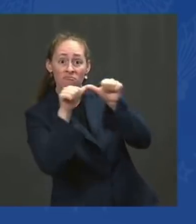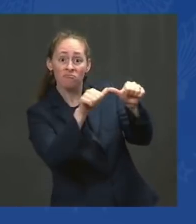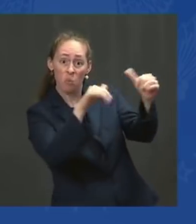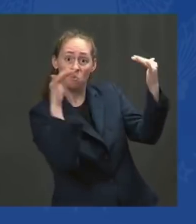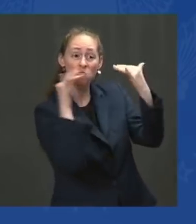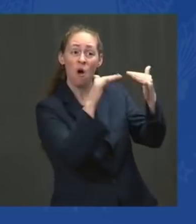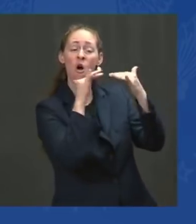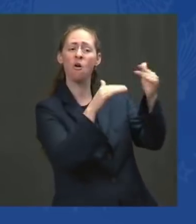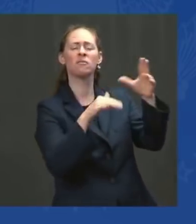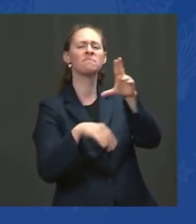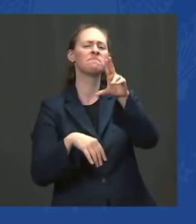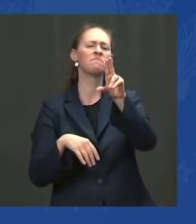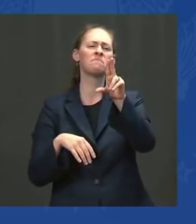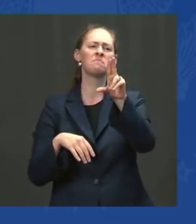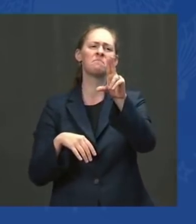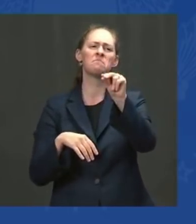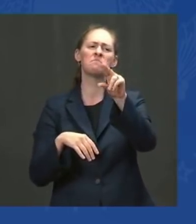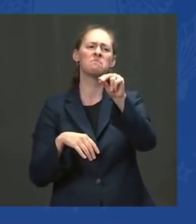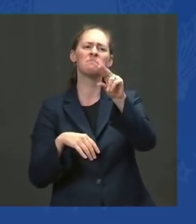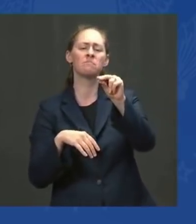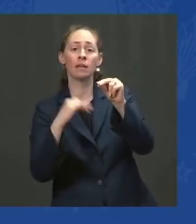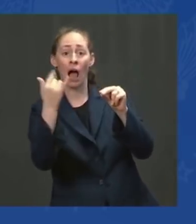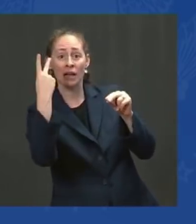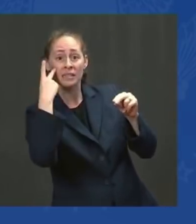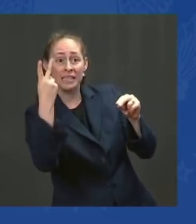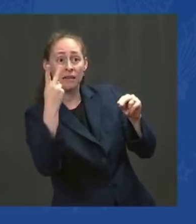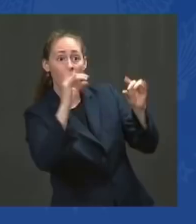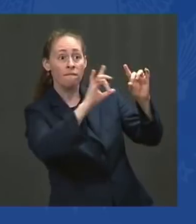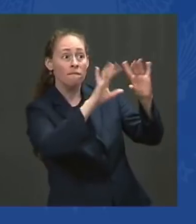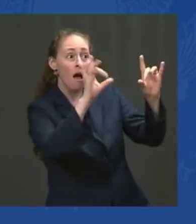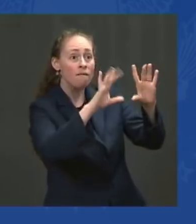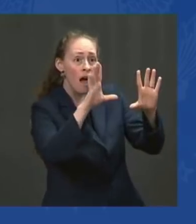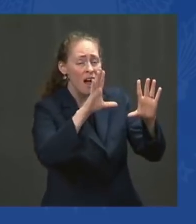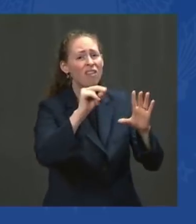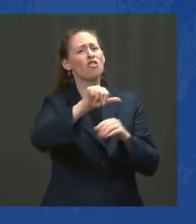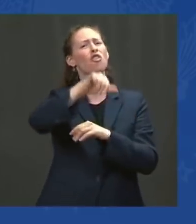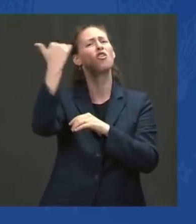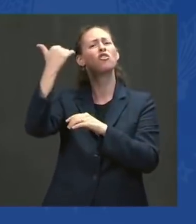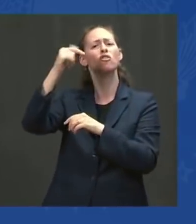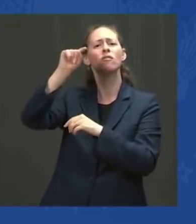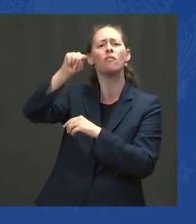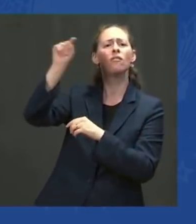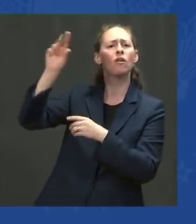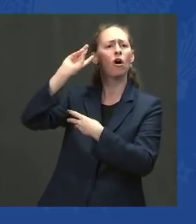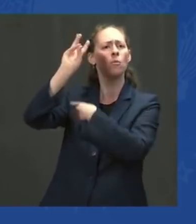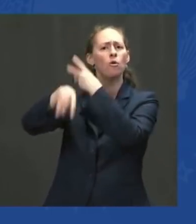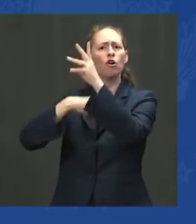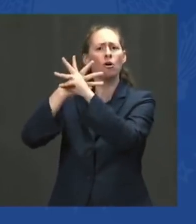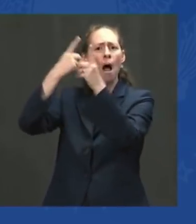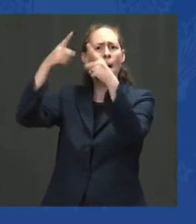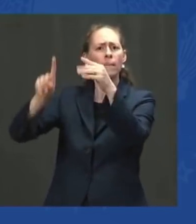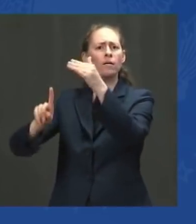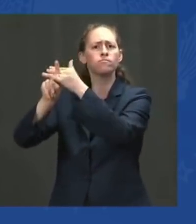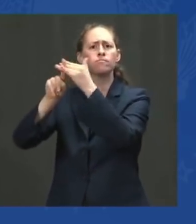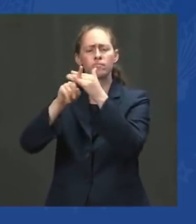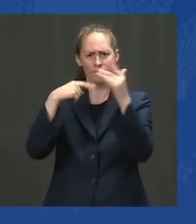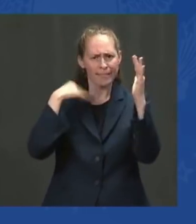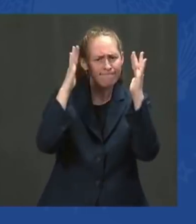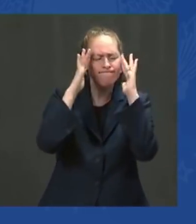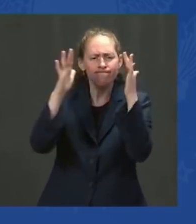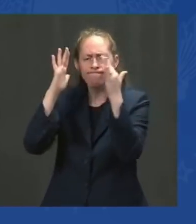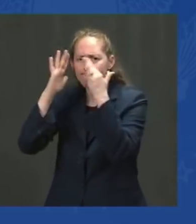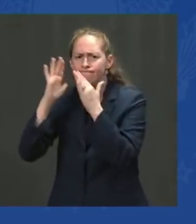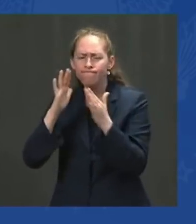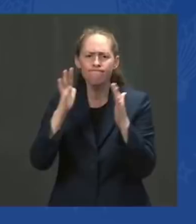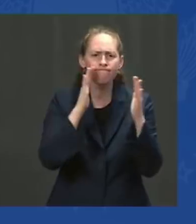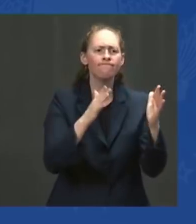没有别的选择，那就是一把烂牌，烂到不能再烂。那这种情况下啊，